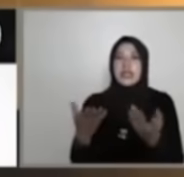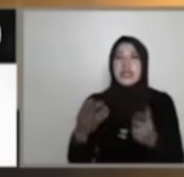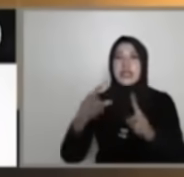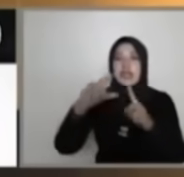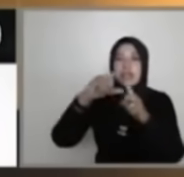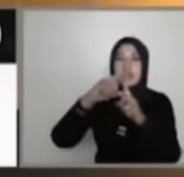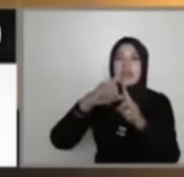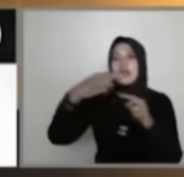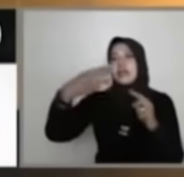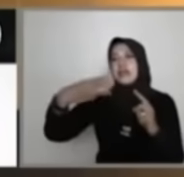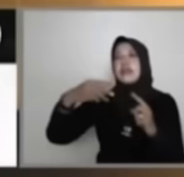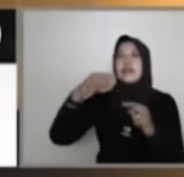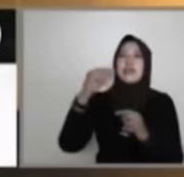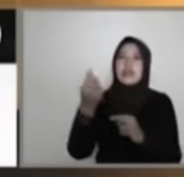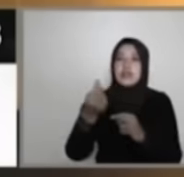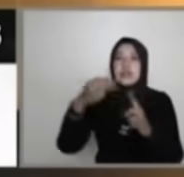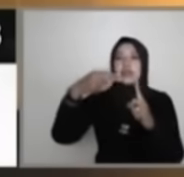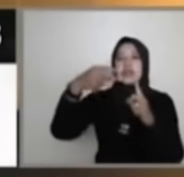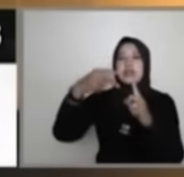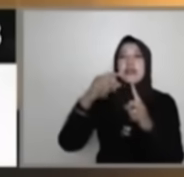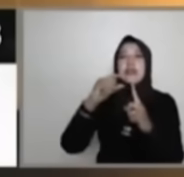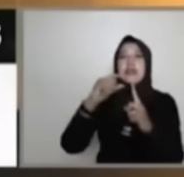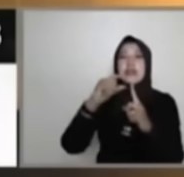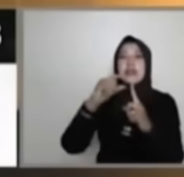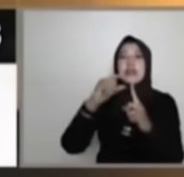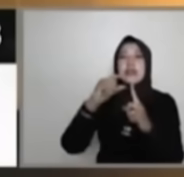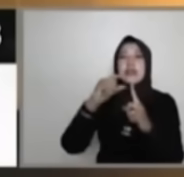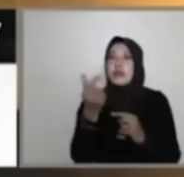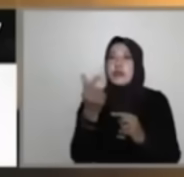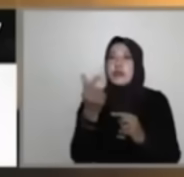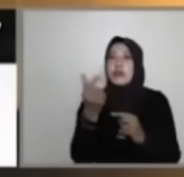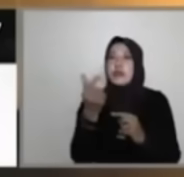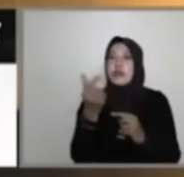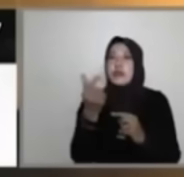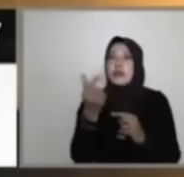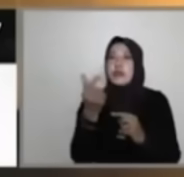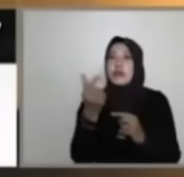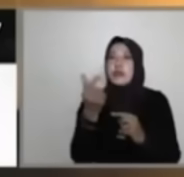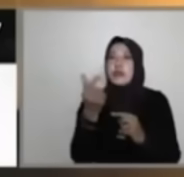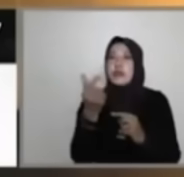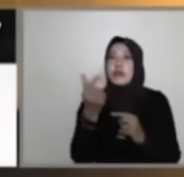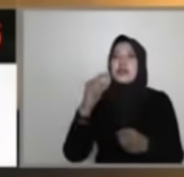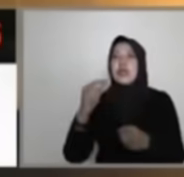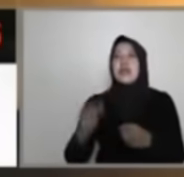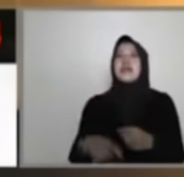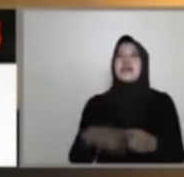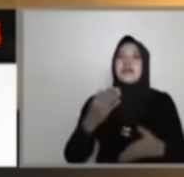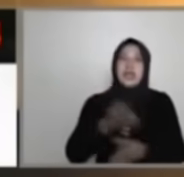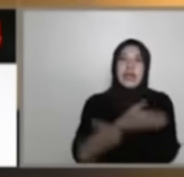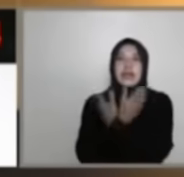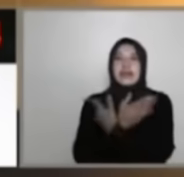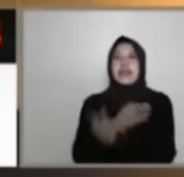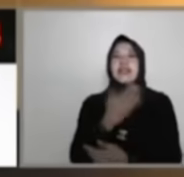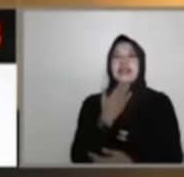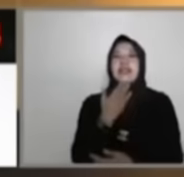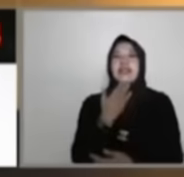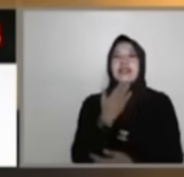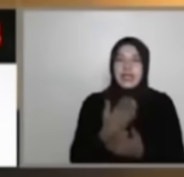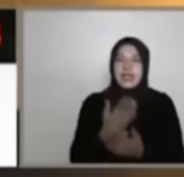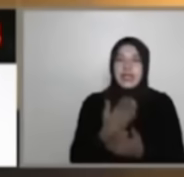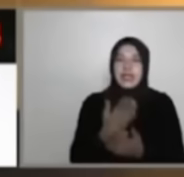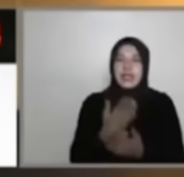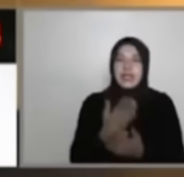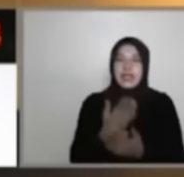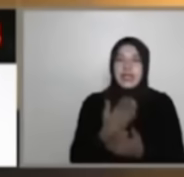perpu pengganti undang-undang untuk perpanjangan otsus Aceh. Terima kasih. Ada sisa waktu